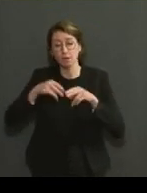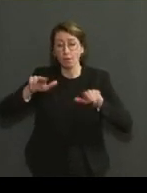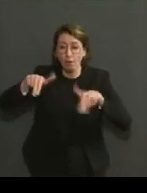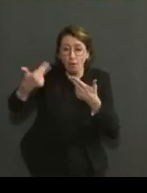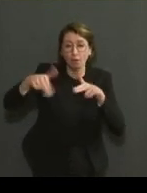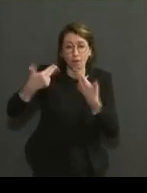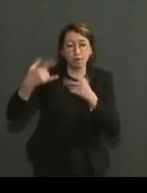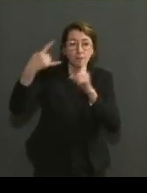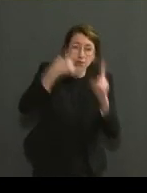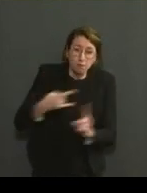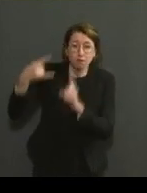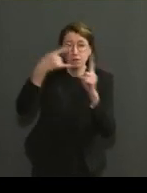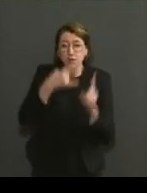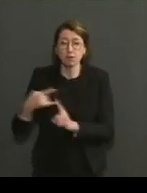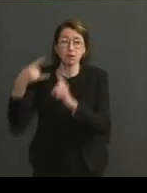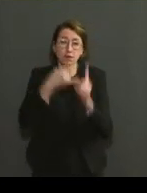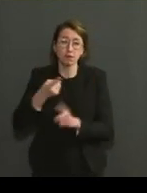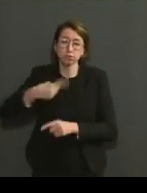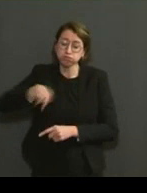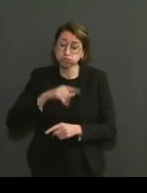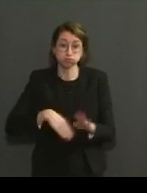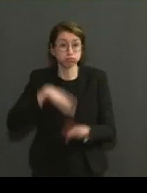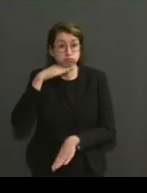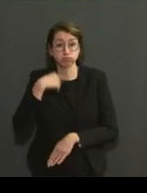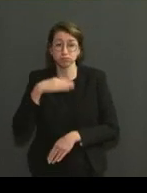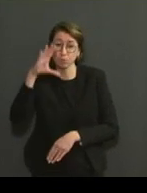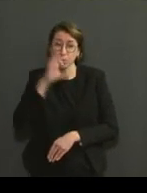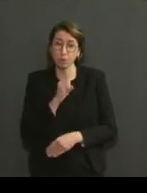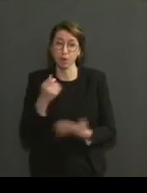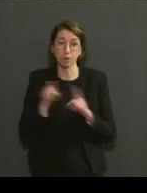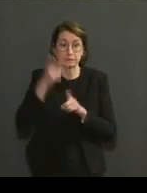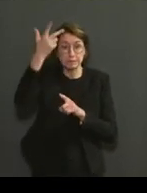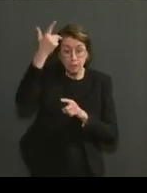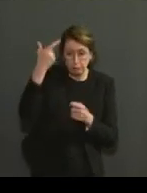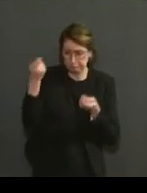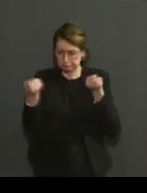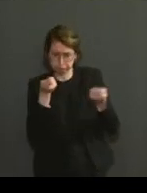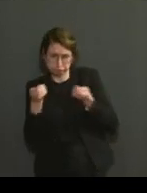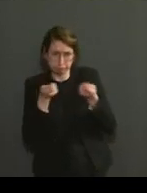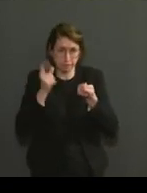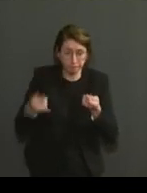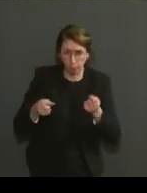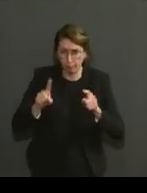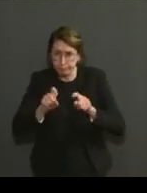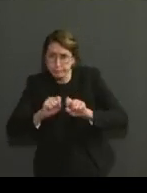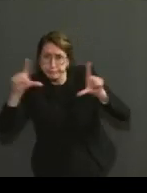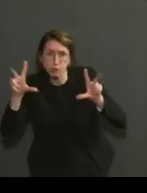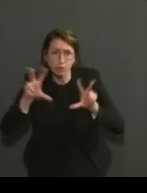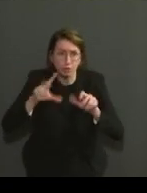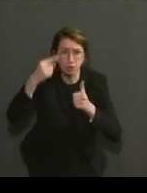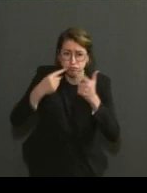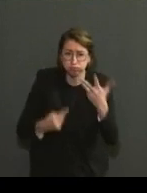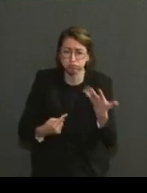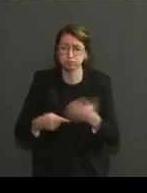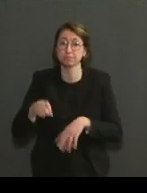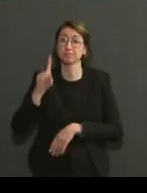liés à cette nouvelle pratique que l'on découvre tous. Mais à ce stade, le télétravail est une mesure très efficace pour